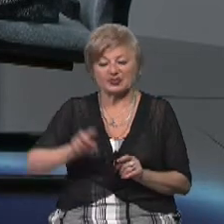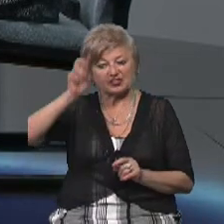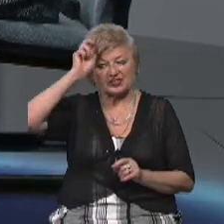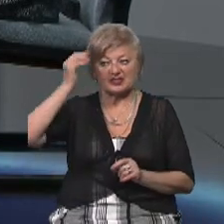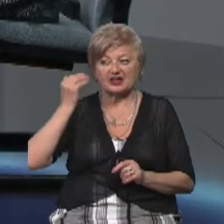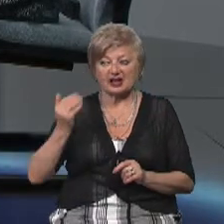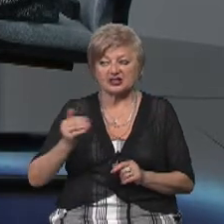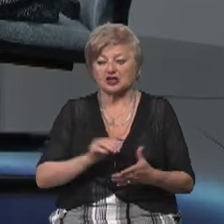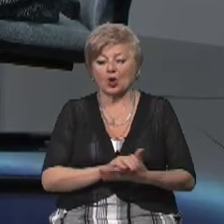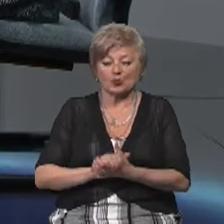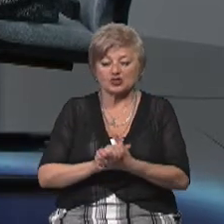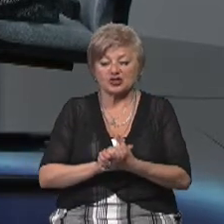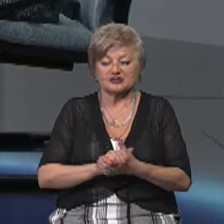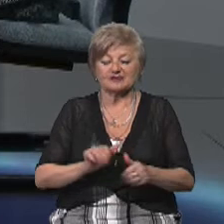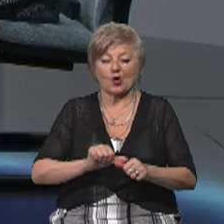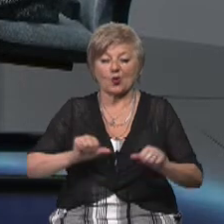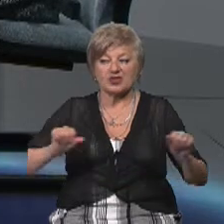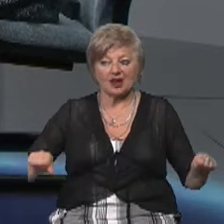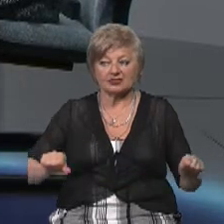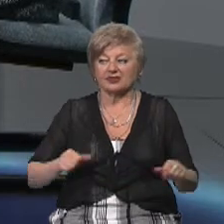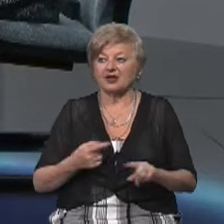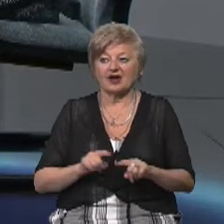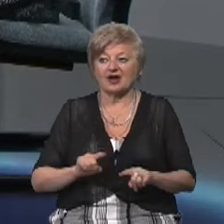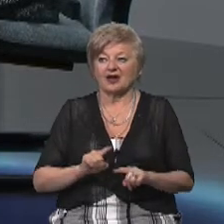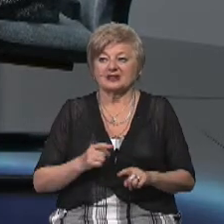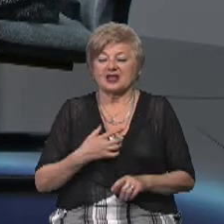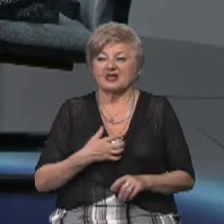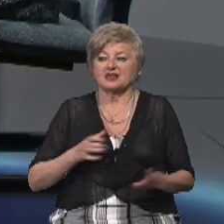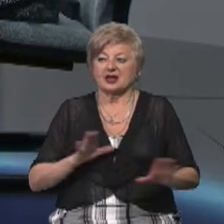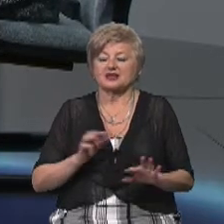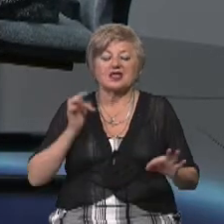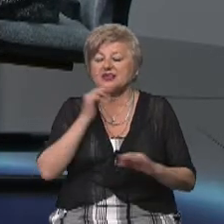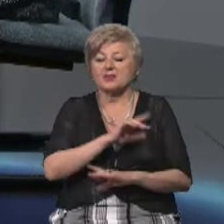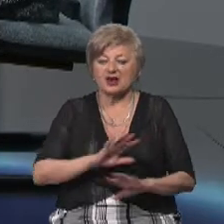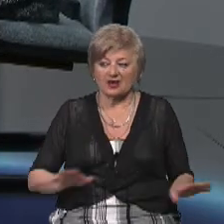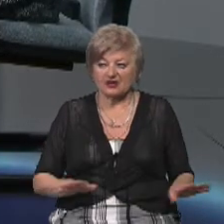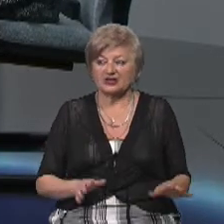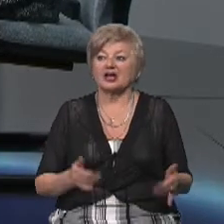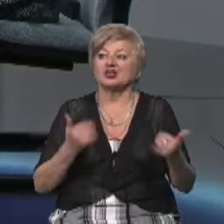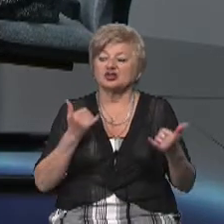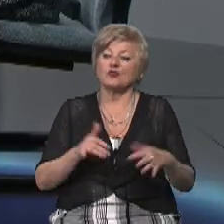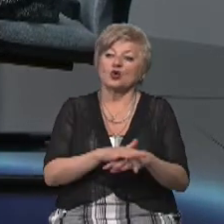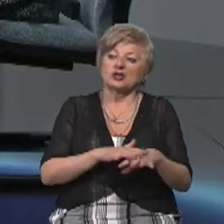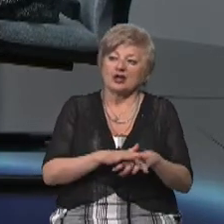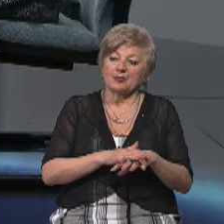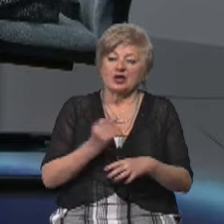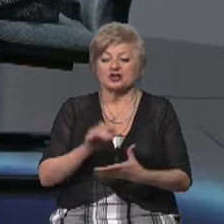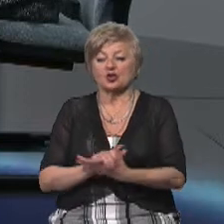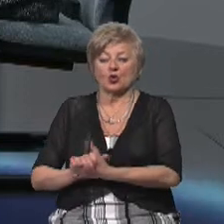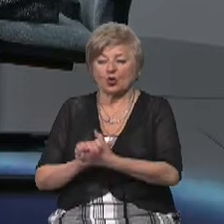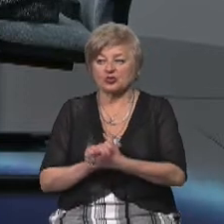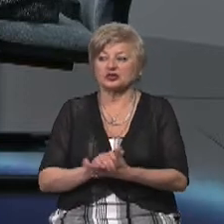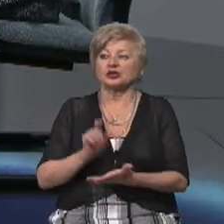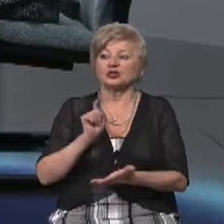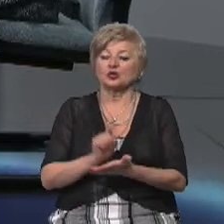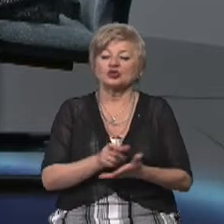держава та суспільство окремо, це не є актуальне, це є неправильно. Сьогодні громадськість, суспільство має впливати